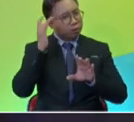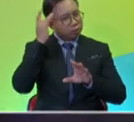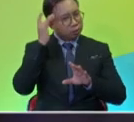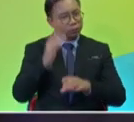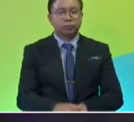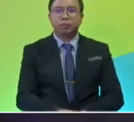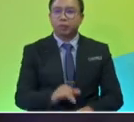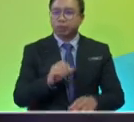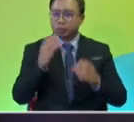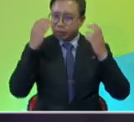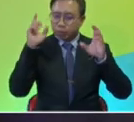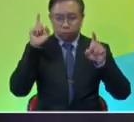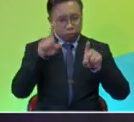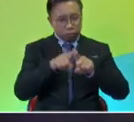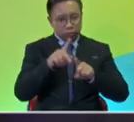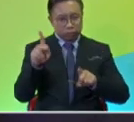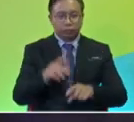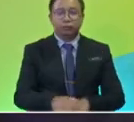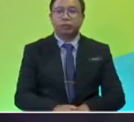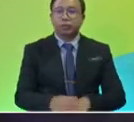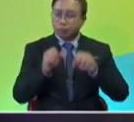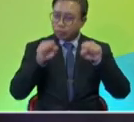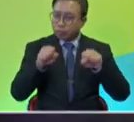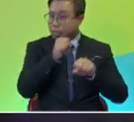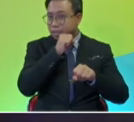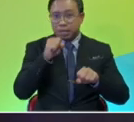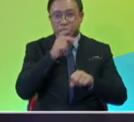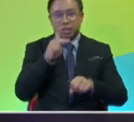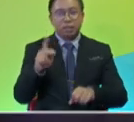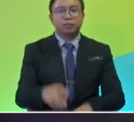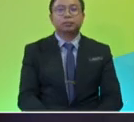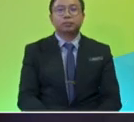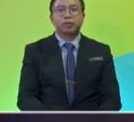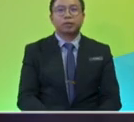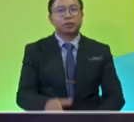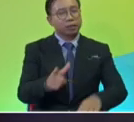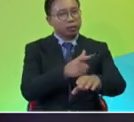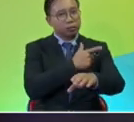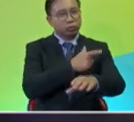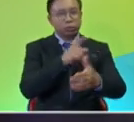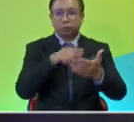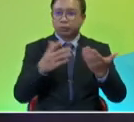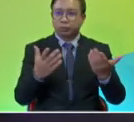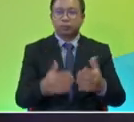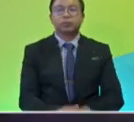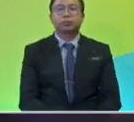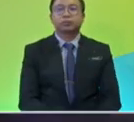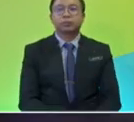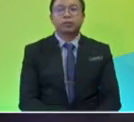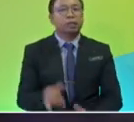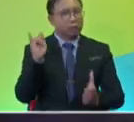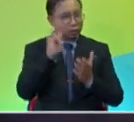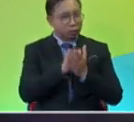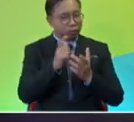yang tentukanlah okey kita boleh tak kita nyanyikan lagu kenapa awak tak Aan itu